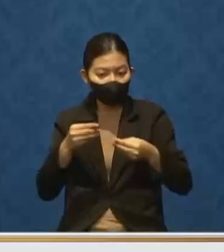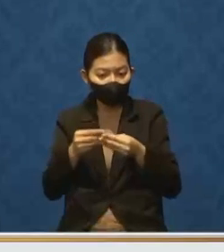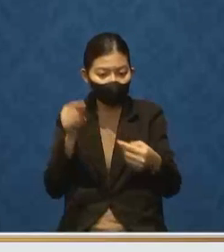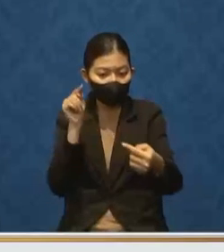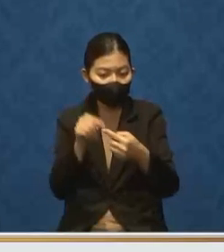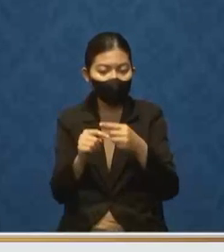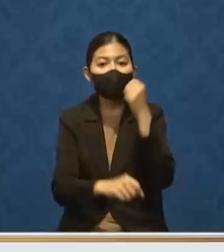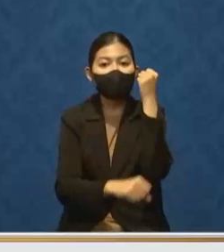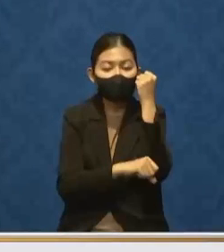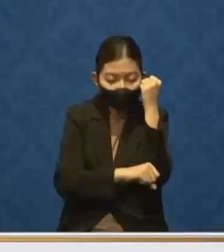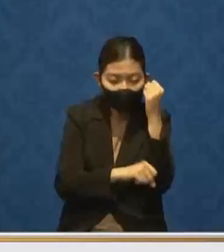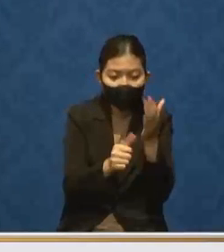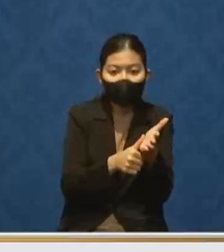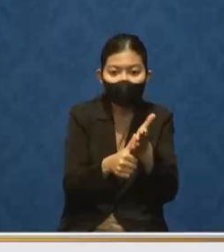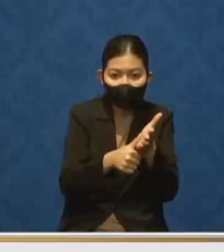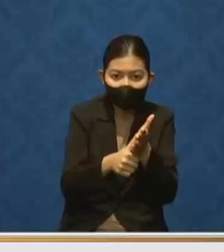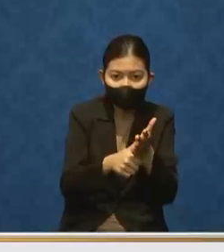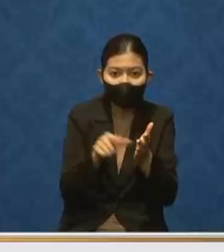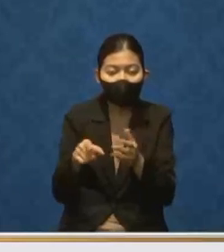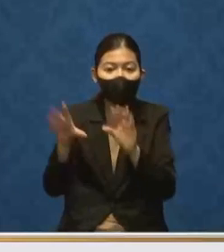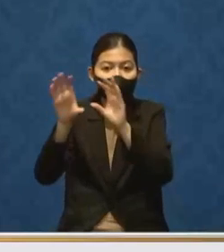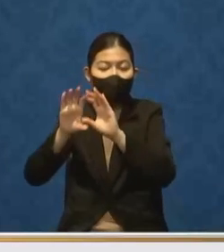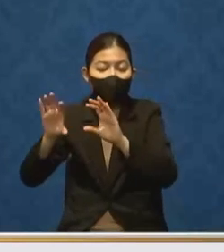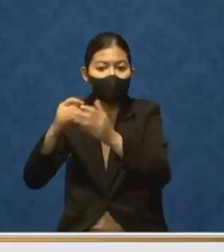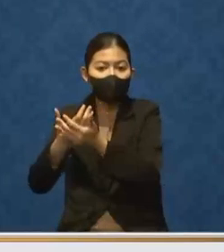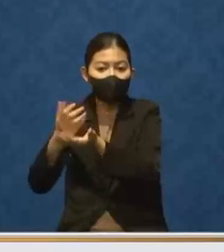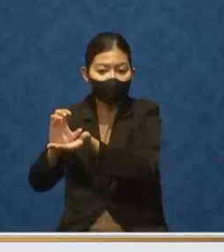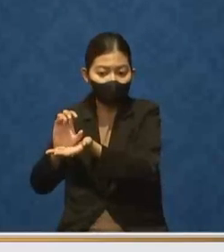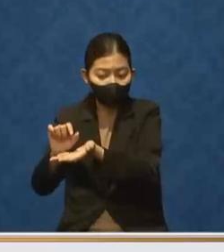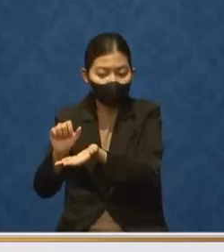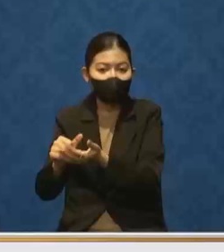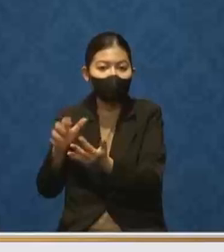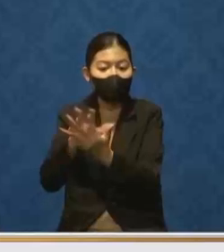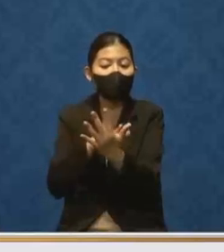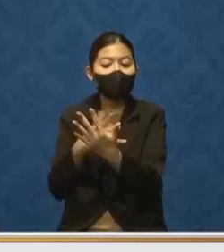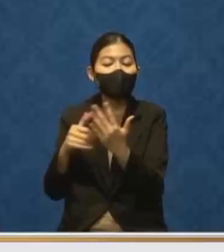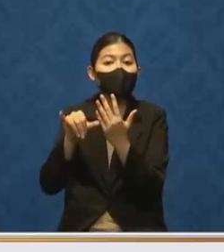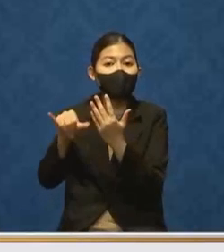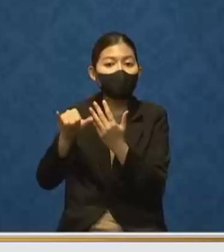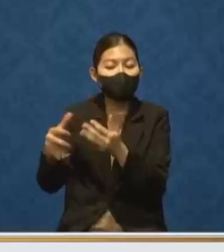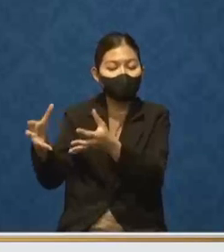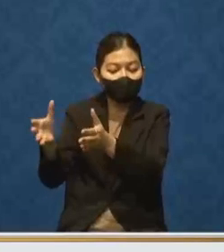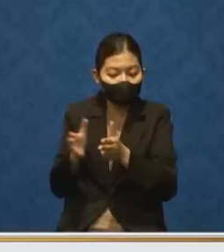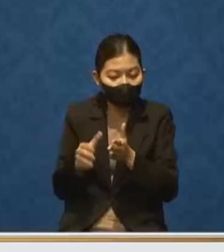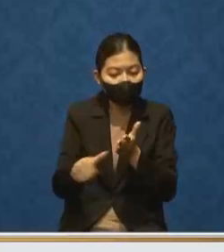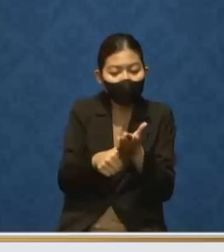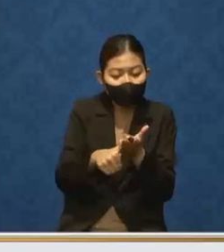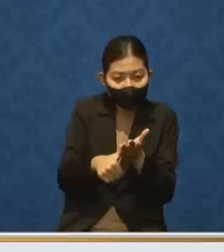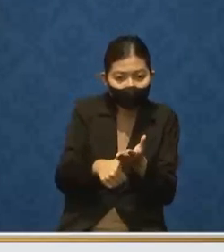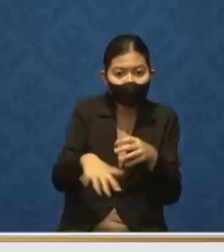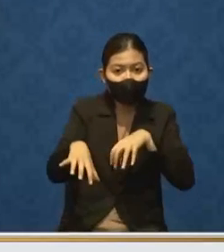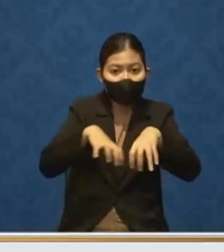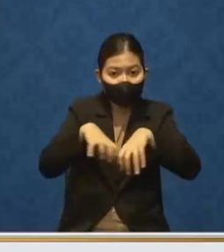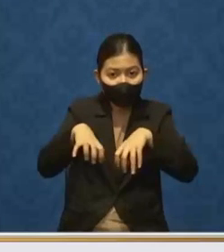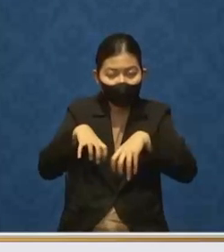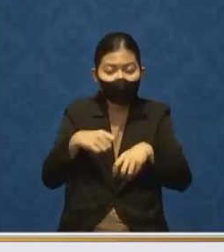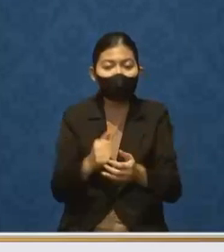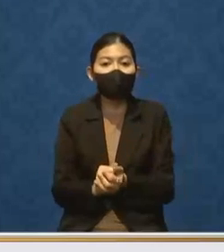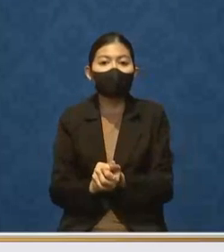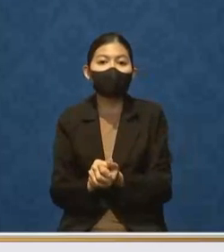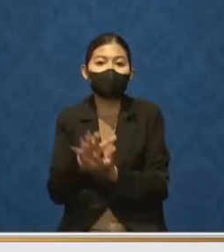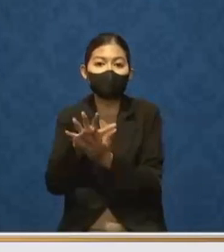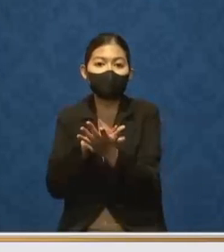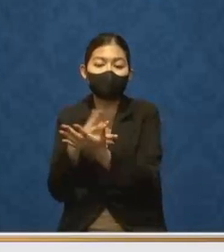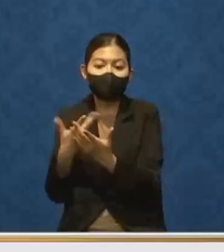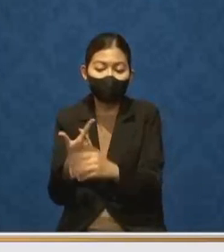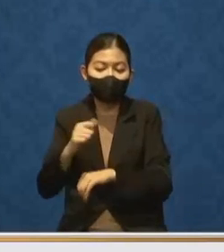าโดยใช้งบประมาณของหน่วยรับงบประมาณทั้งในส่วนของแผนงานยุทธศาสตร์แผนงานพื้นฐานและแผนงานบูรณาการ